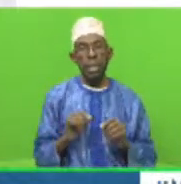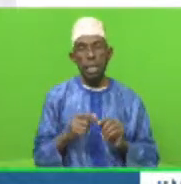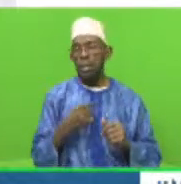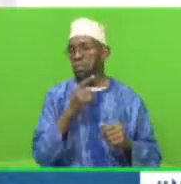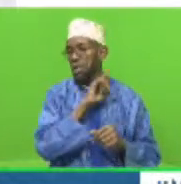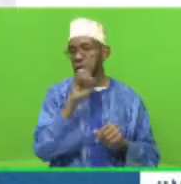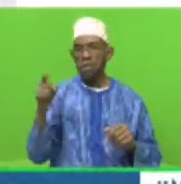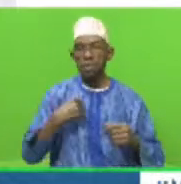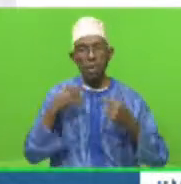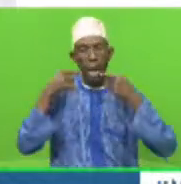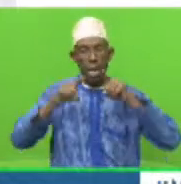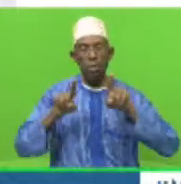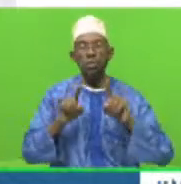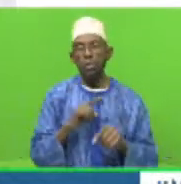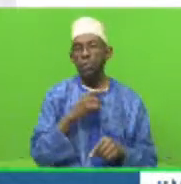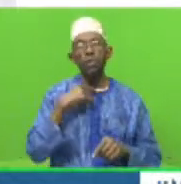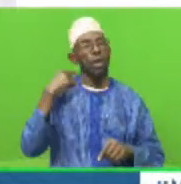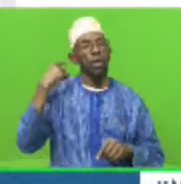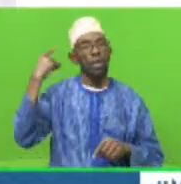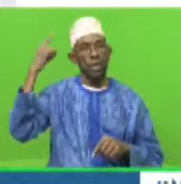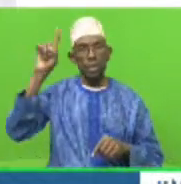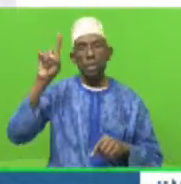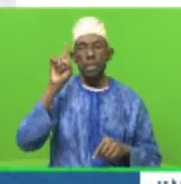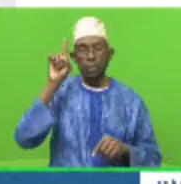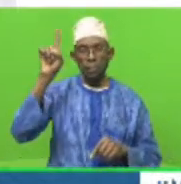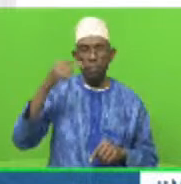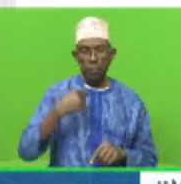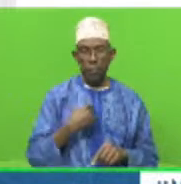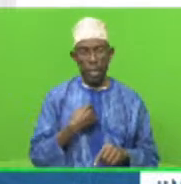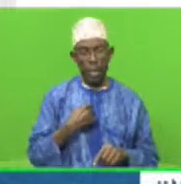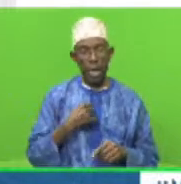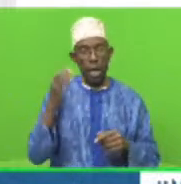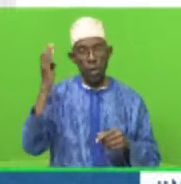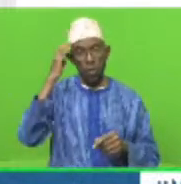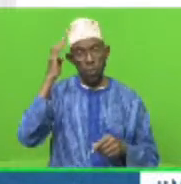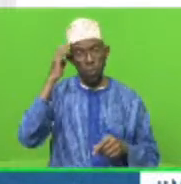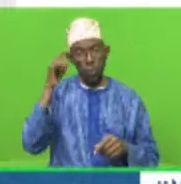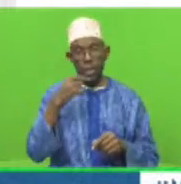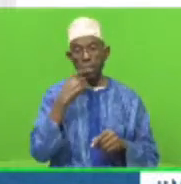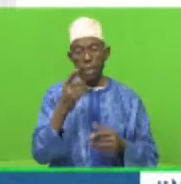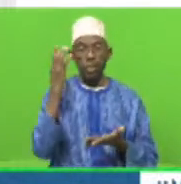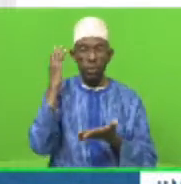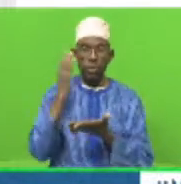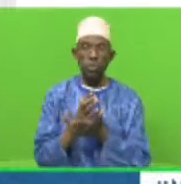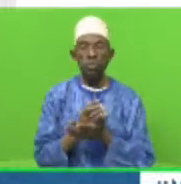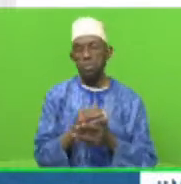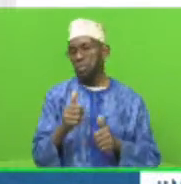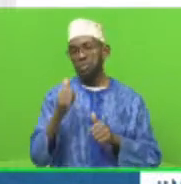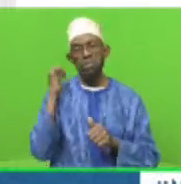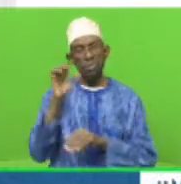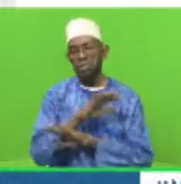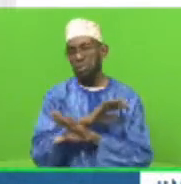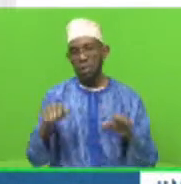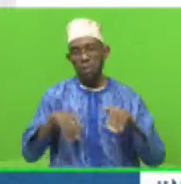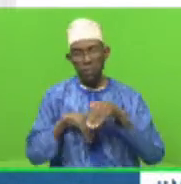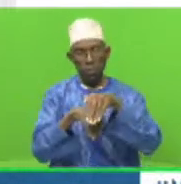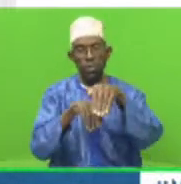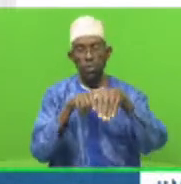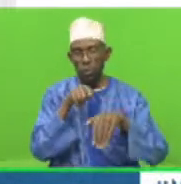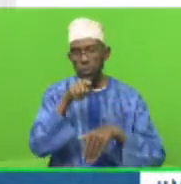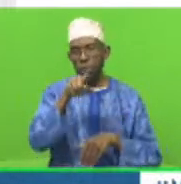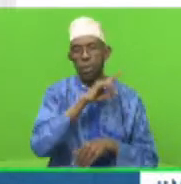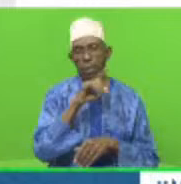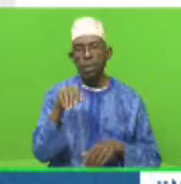نشهد أن قد بلغت، فوالله لو أني أعلم أن ما تقول حقا ما اتبعتك.